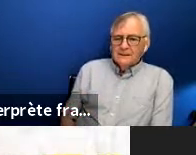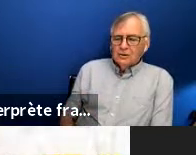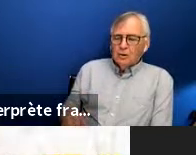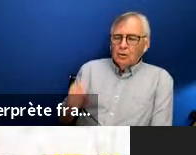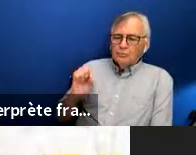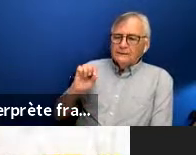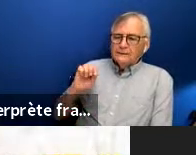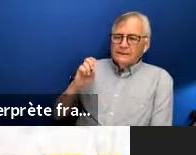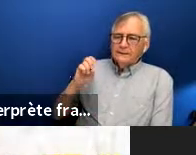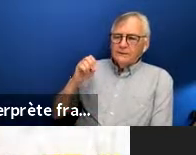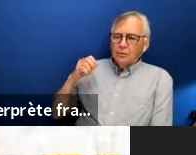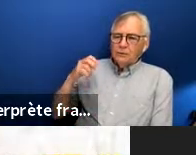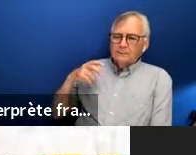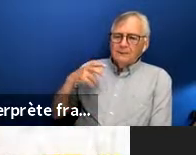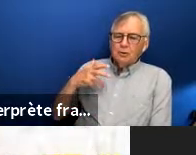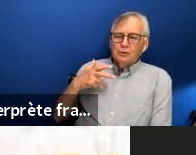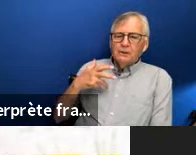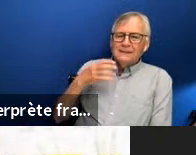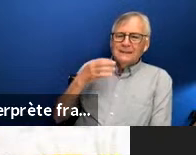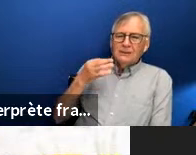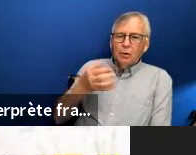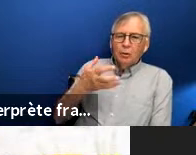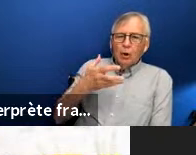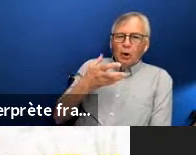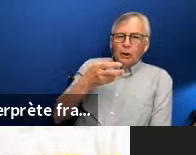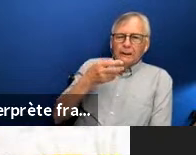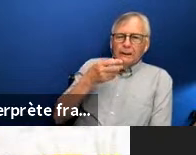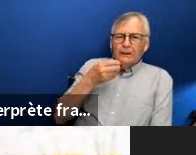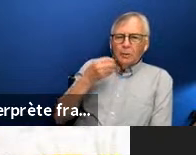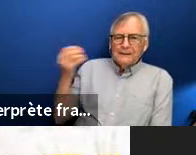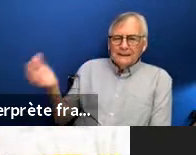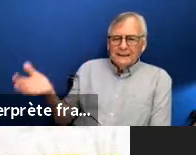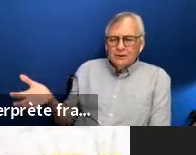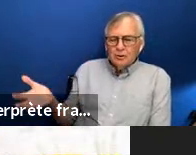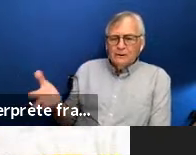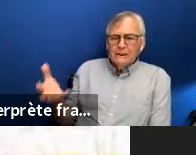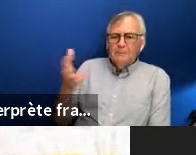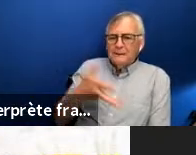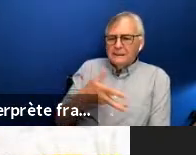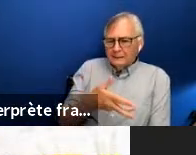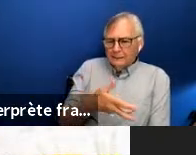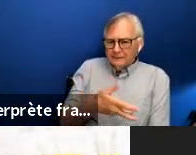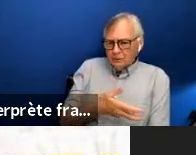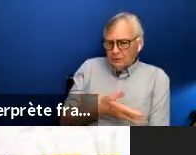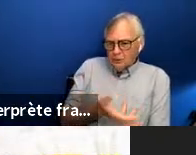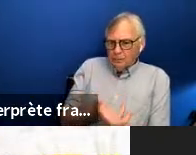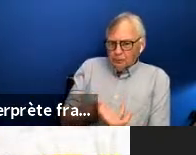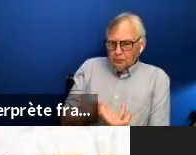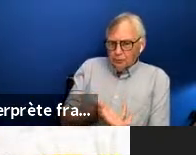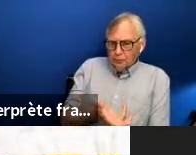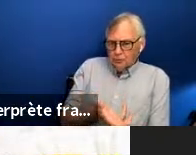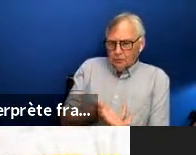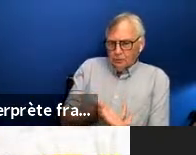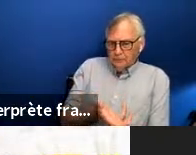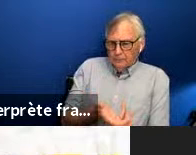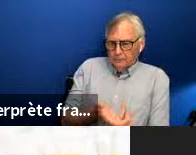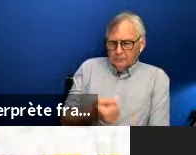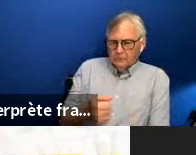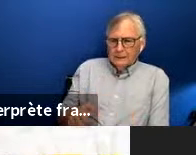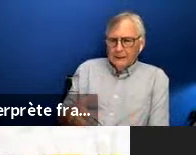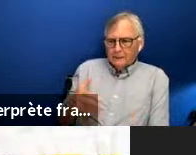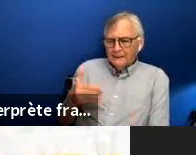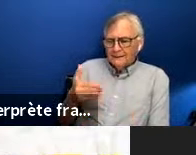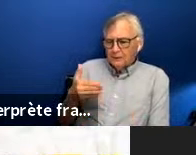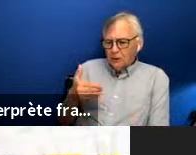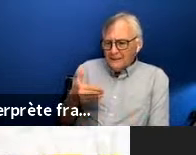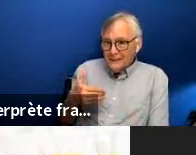Ça veut dire que, aussi, c'est une espèce de décision qui concerne les sourds, qui est prise par des personnes qui ne sont pas sourdes.